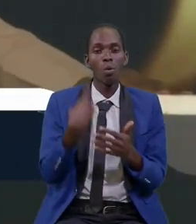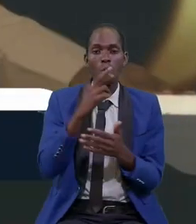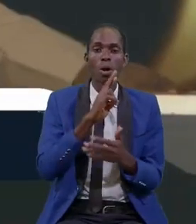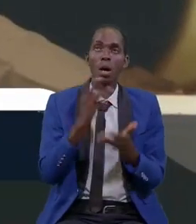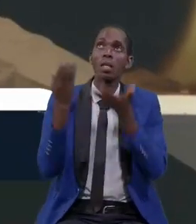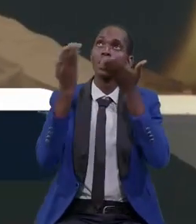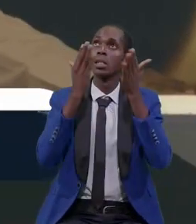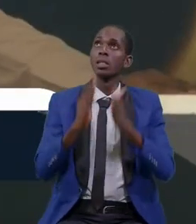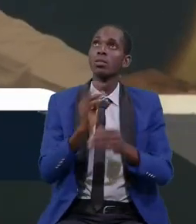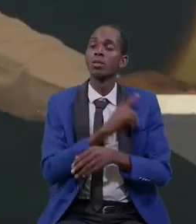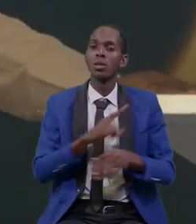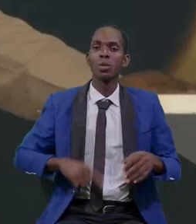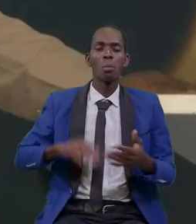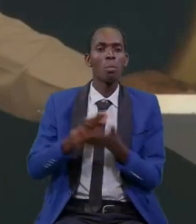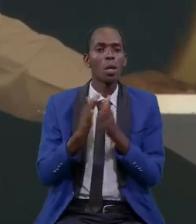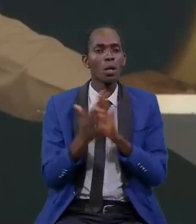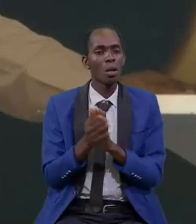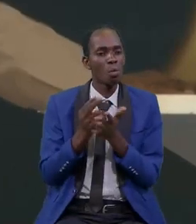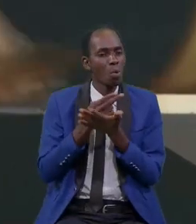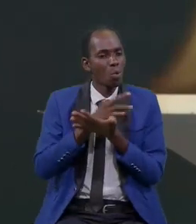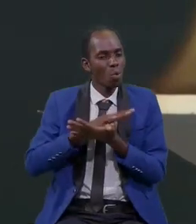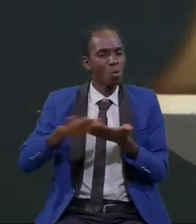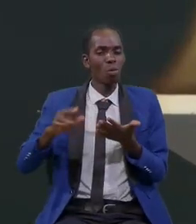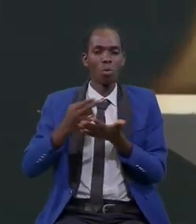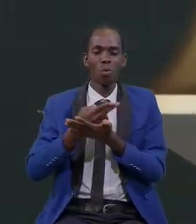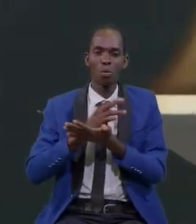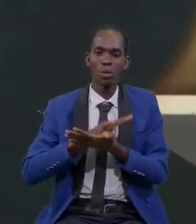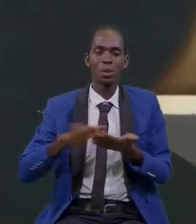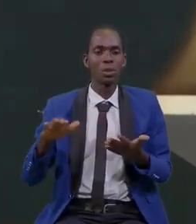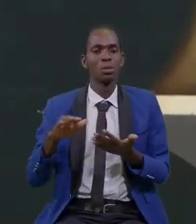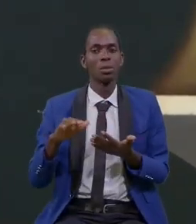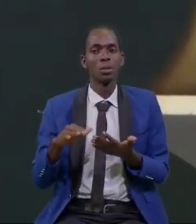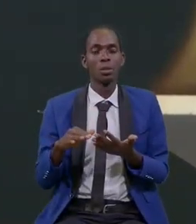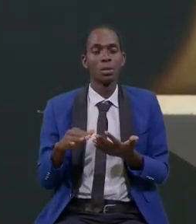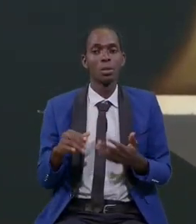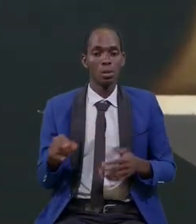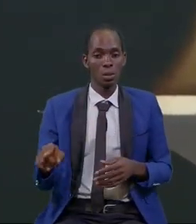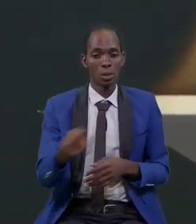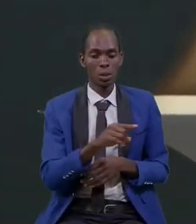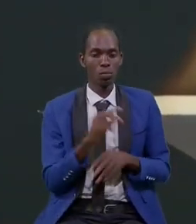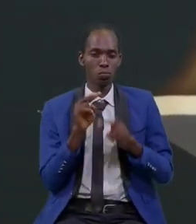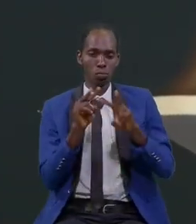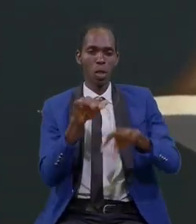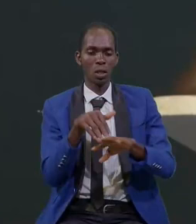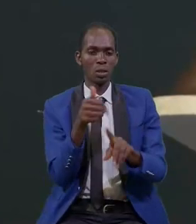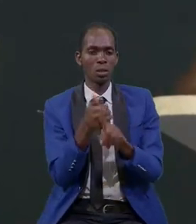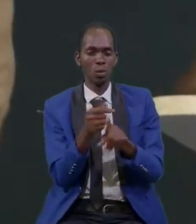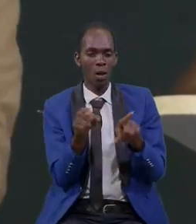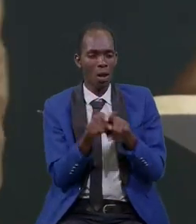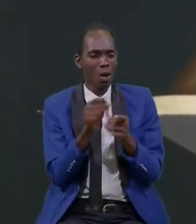Seigneur, ils sont sacrés. Ils se voient comme étant